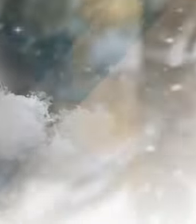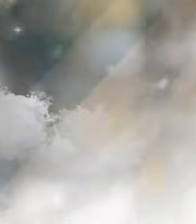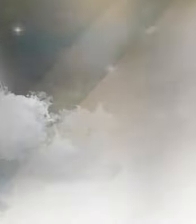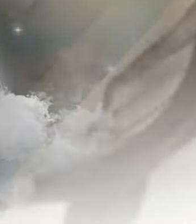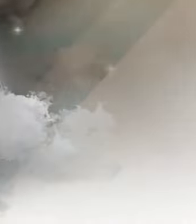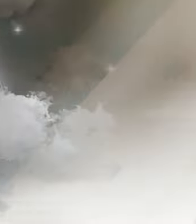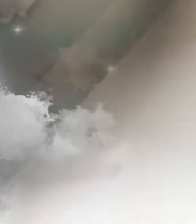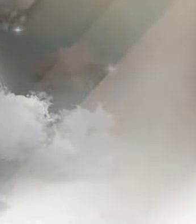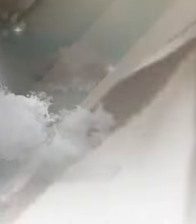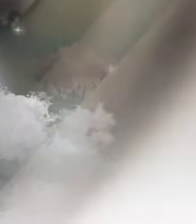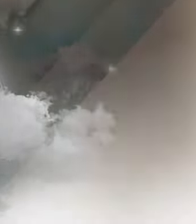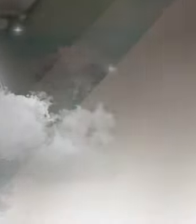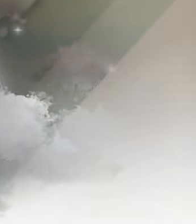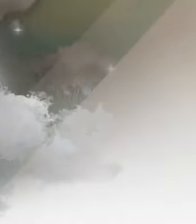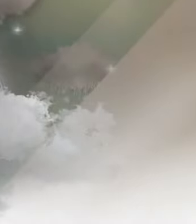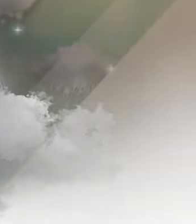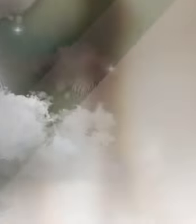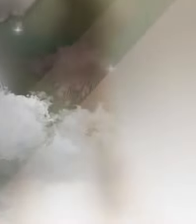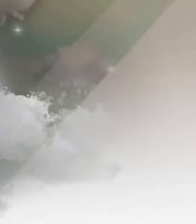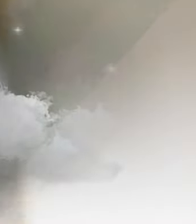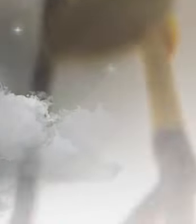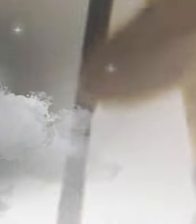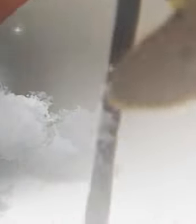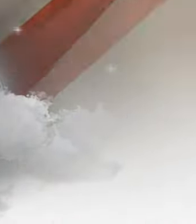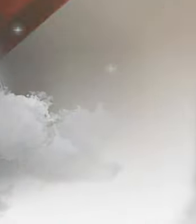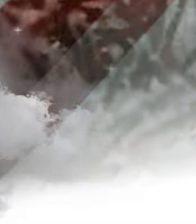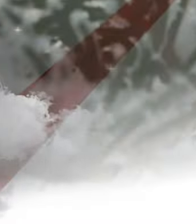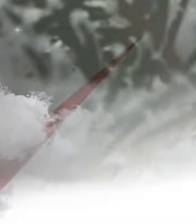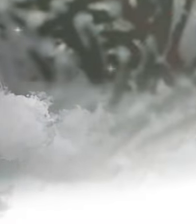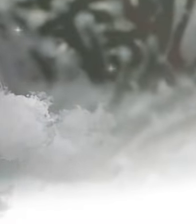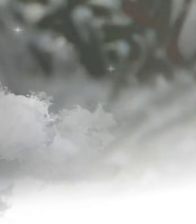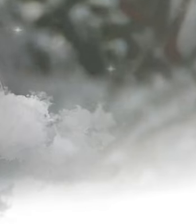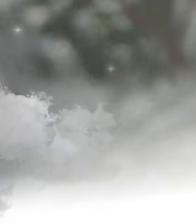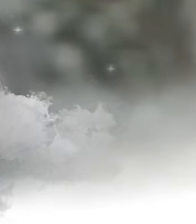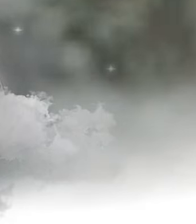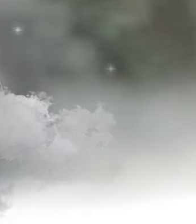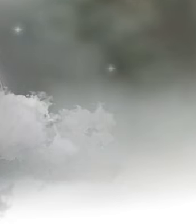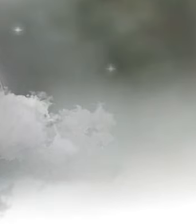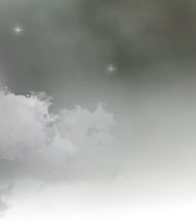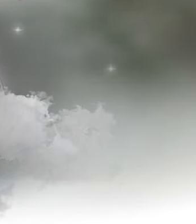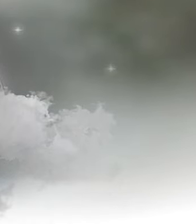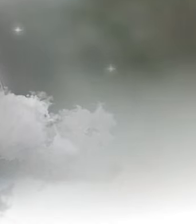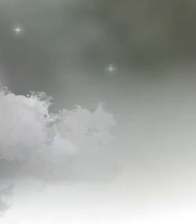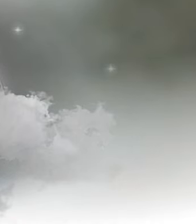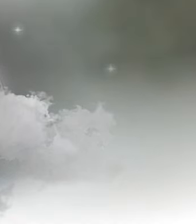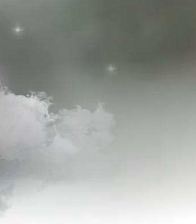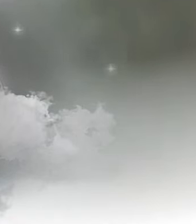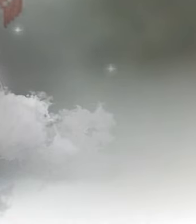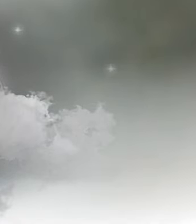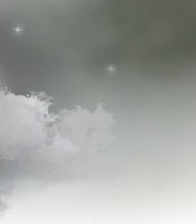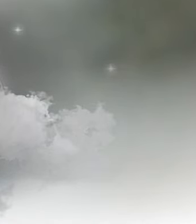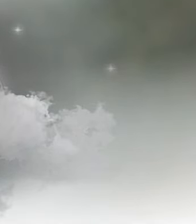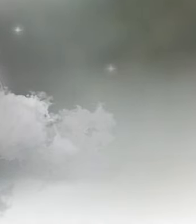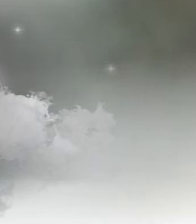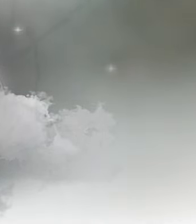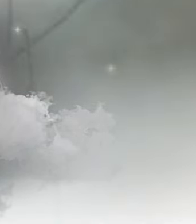метры за секунду. У смаргони сіноптыкі прагназуюць, каля 1 градуса морозу раніцца, да плюс